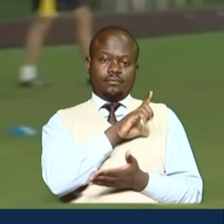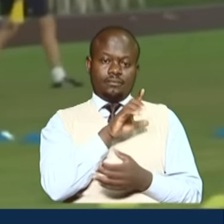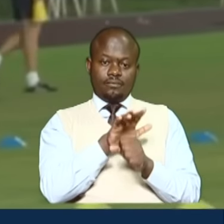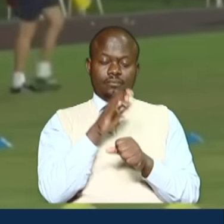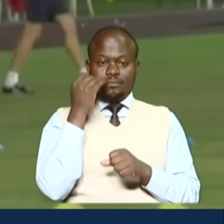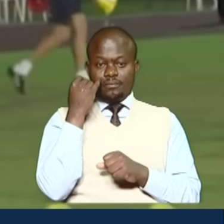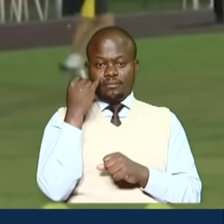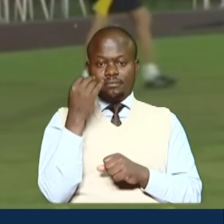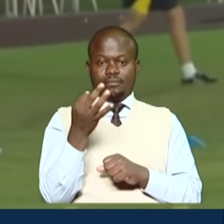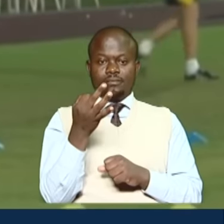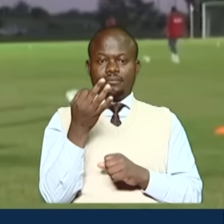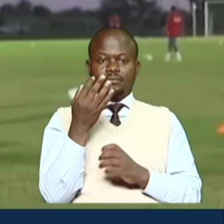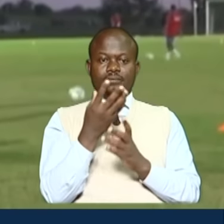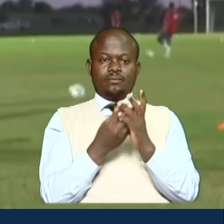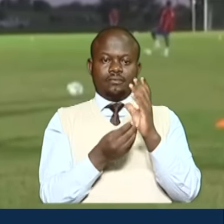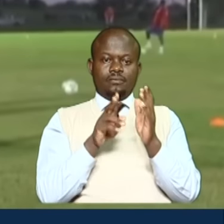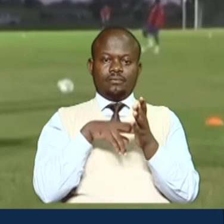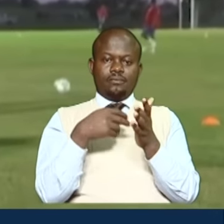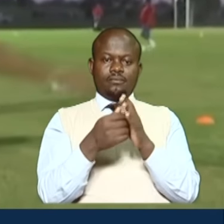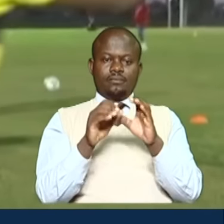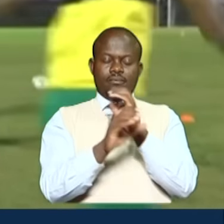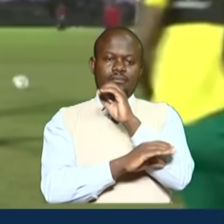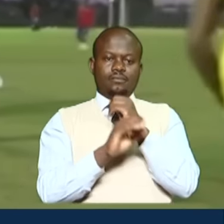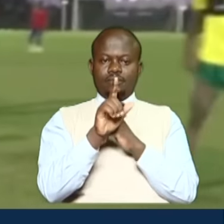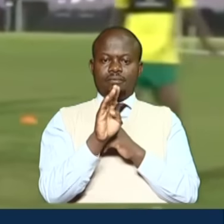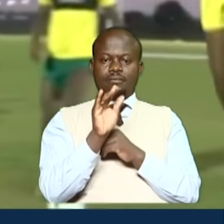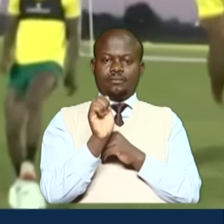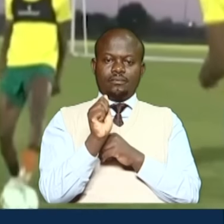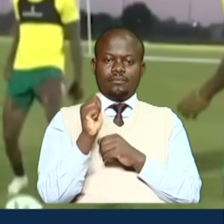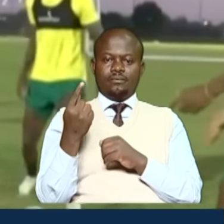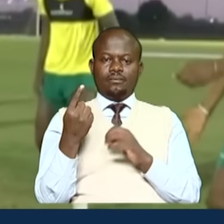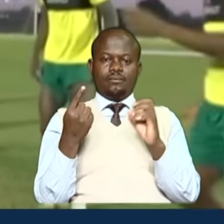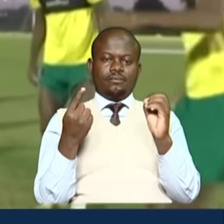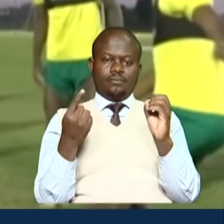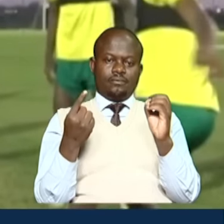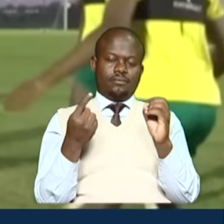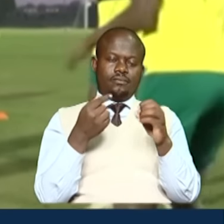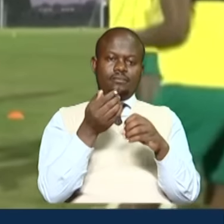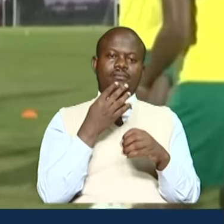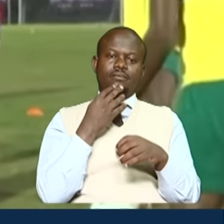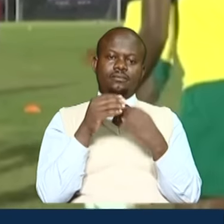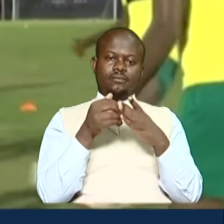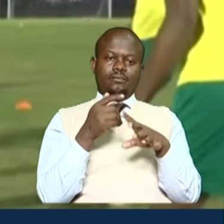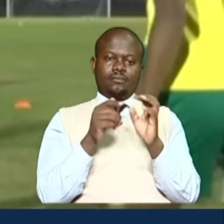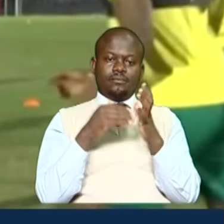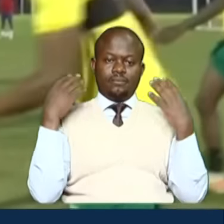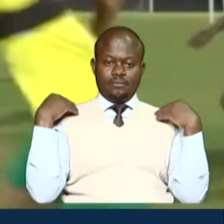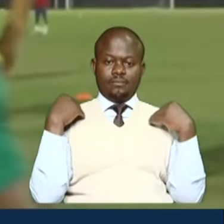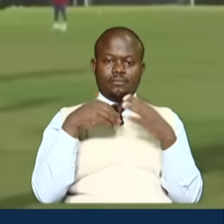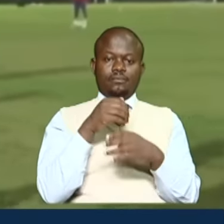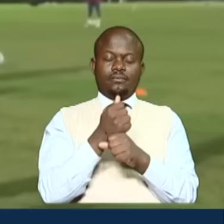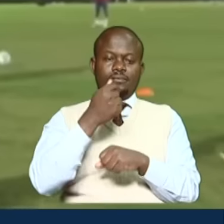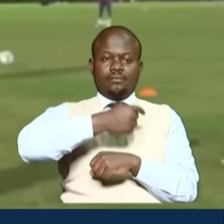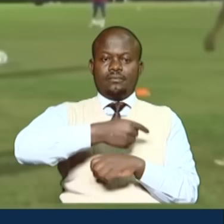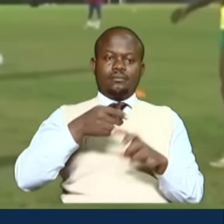nubwo yayoyotse nyuma yo gutsindwa n'ikipe y'igihugu ya Libya igitego kimwe ku busa kuri uyu wa kane. Gusa imyitozo bayikoze uyu munsi,